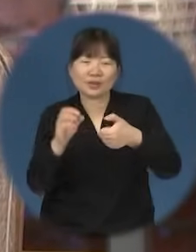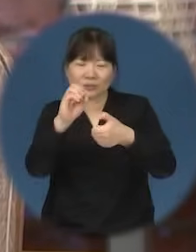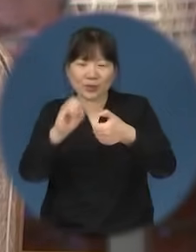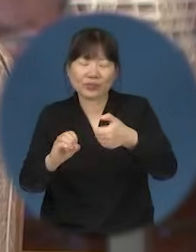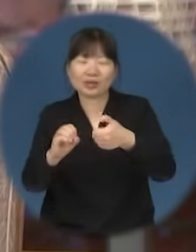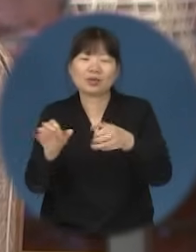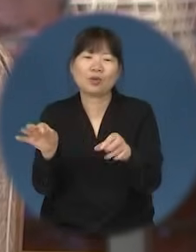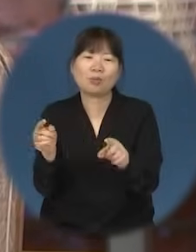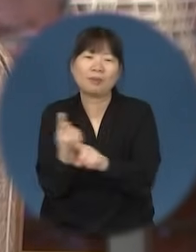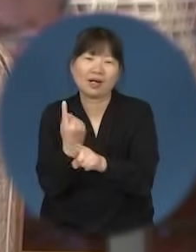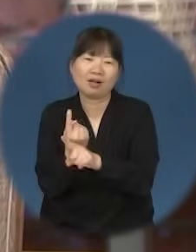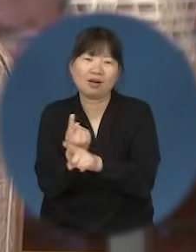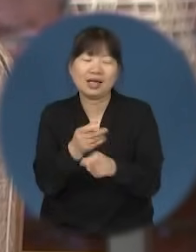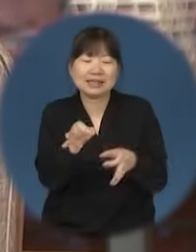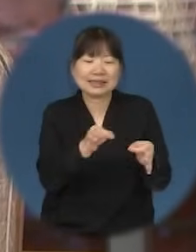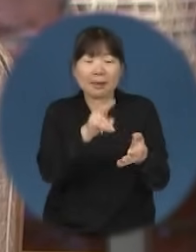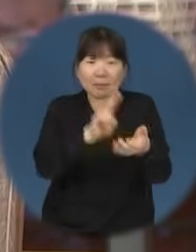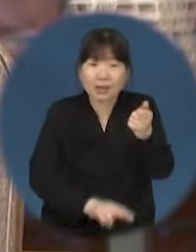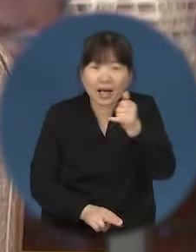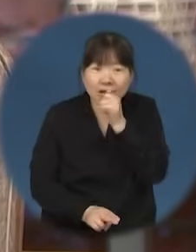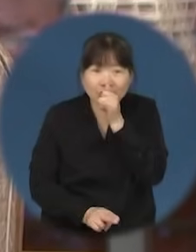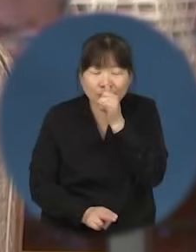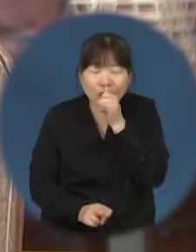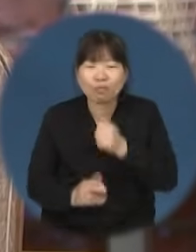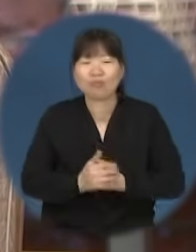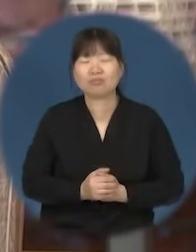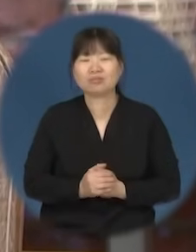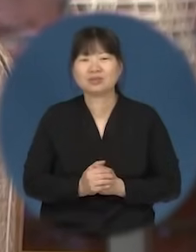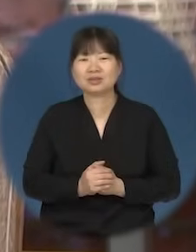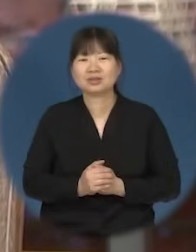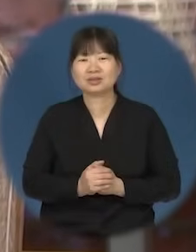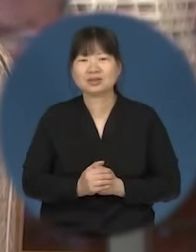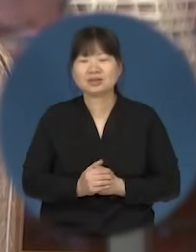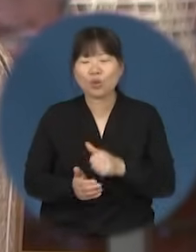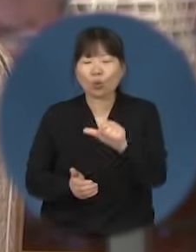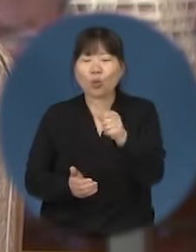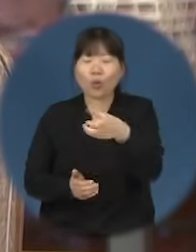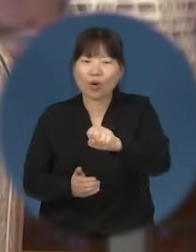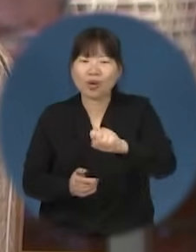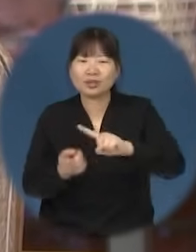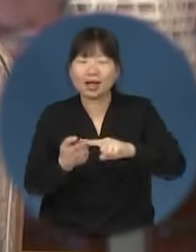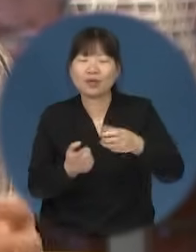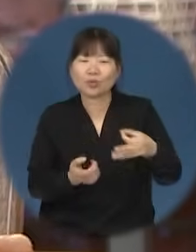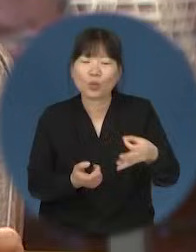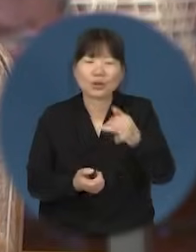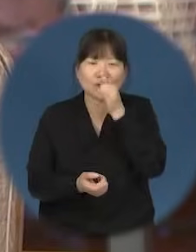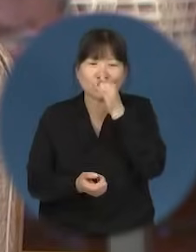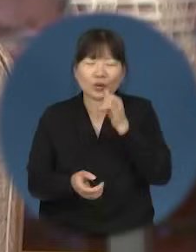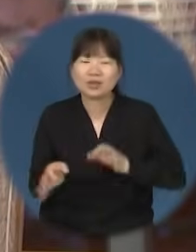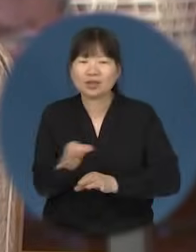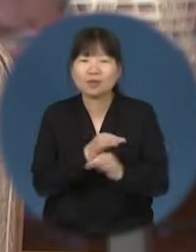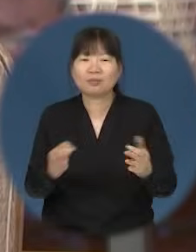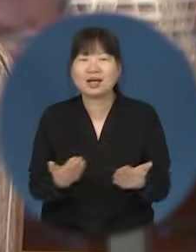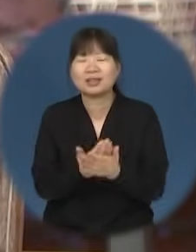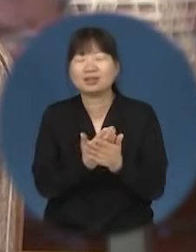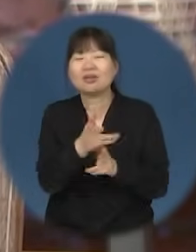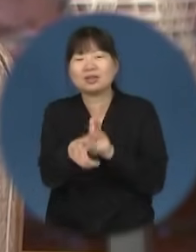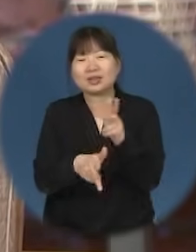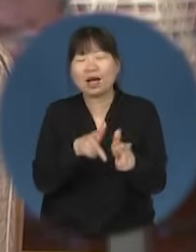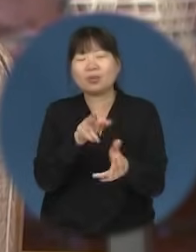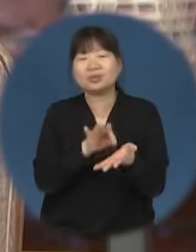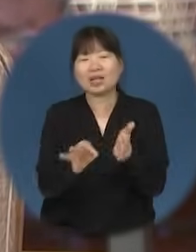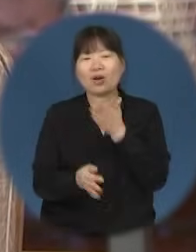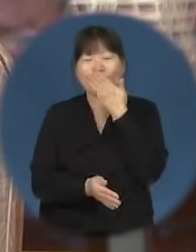토큰화해서 예. 시장에 팔아버리면 그럼요. 그러면 그 5억에 대한 돈이 생기고 이거를 경제 발전할 수 있는 사업을